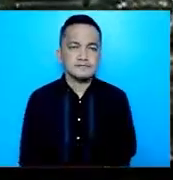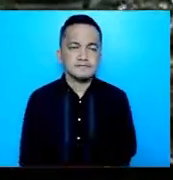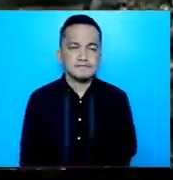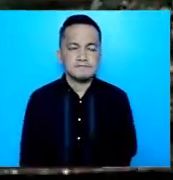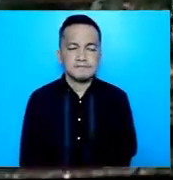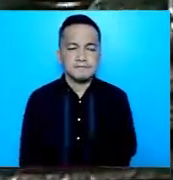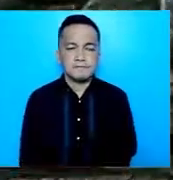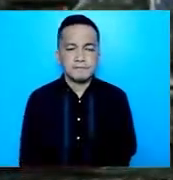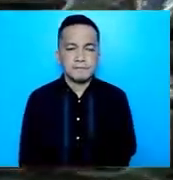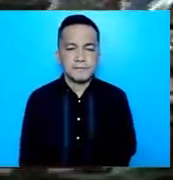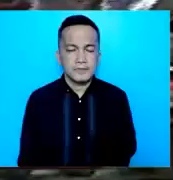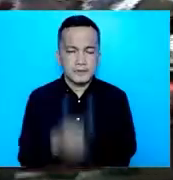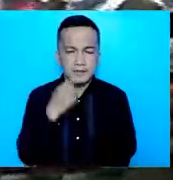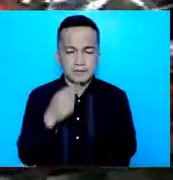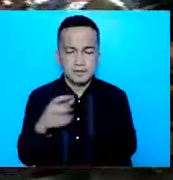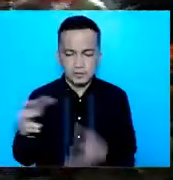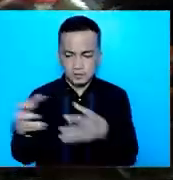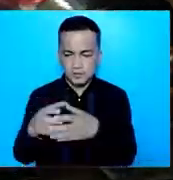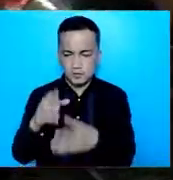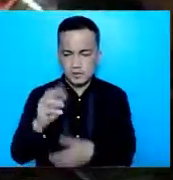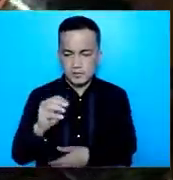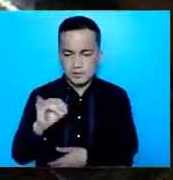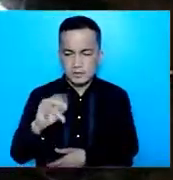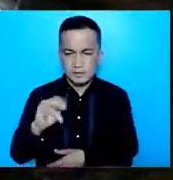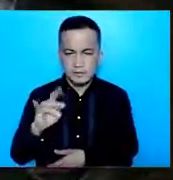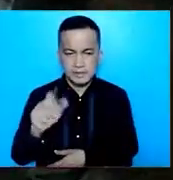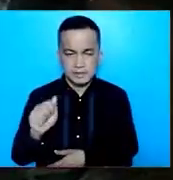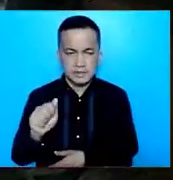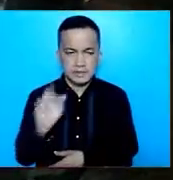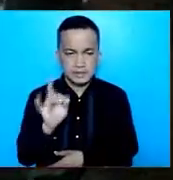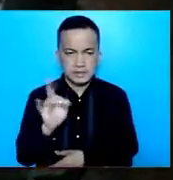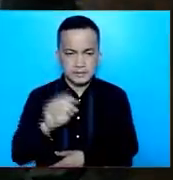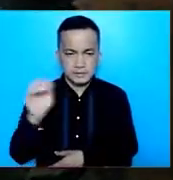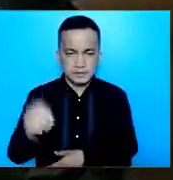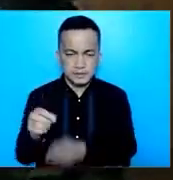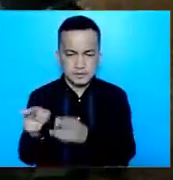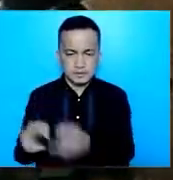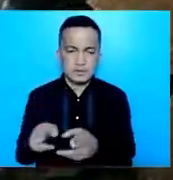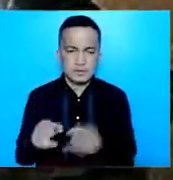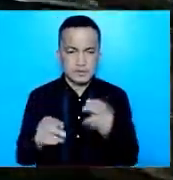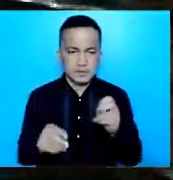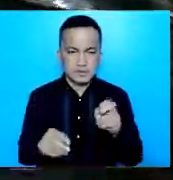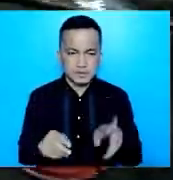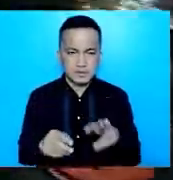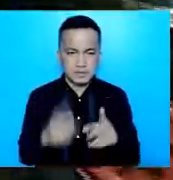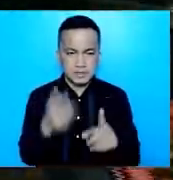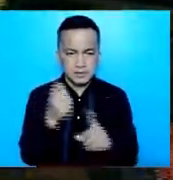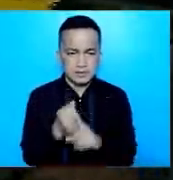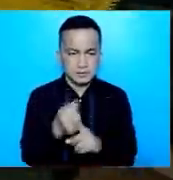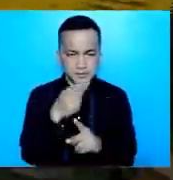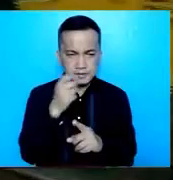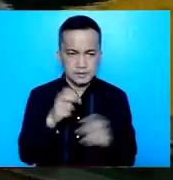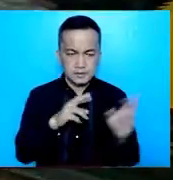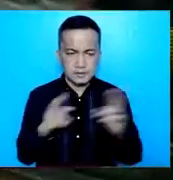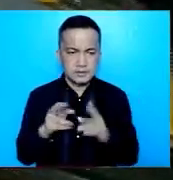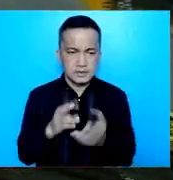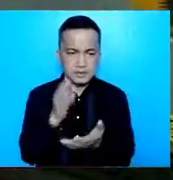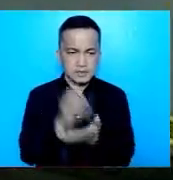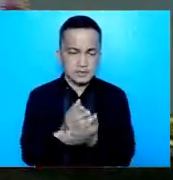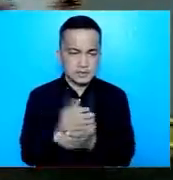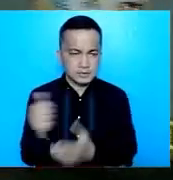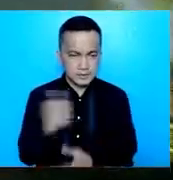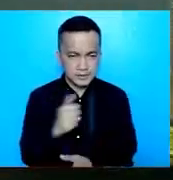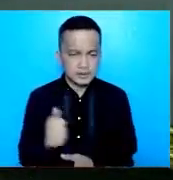Sabi ng grupong Manibela, nasa 80% ng ruta sa Metro Manila ang naapektuhan dahil sa ikinasan nilang tigil pasada